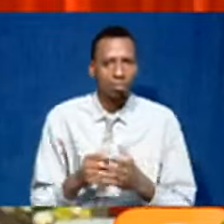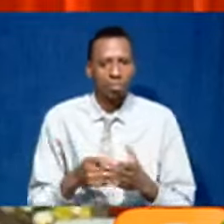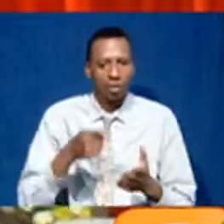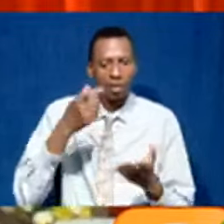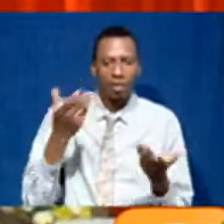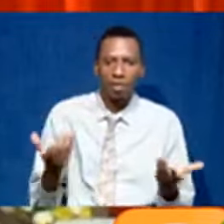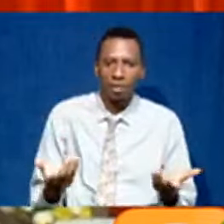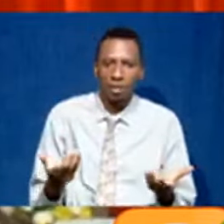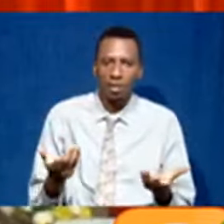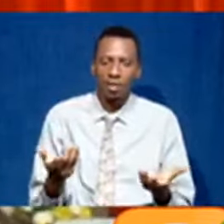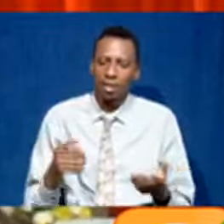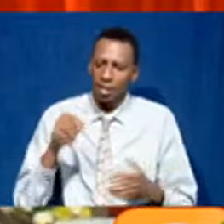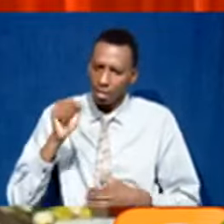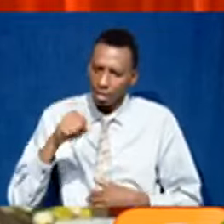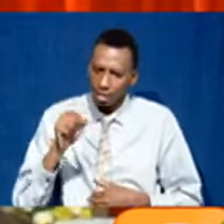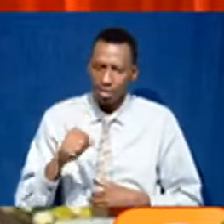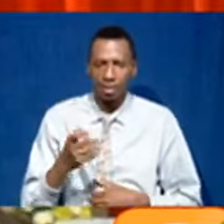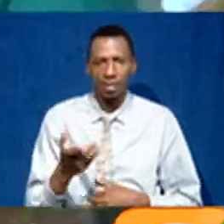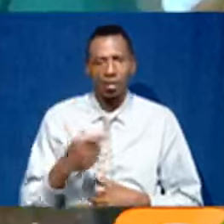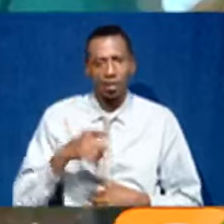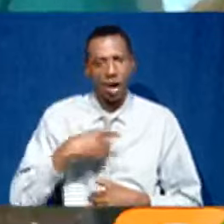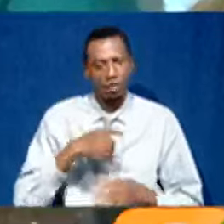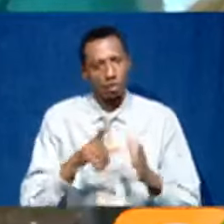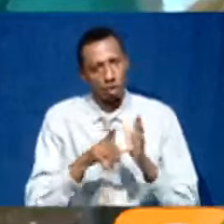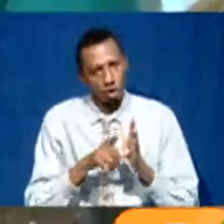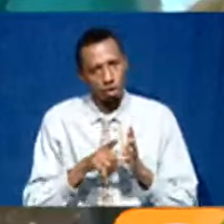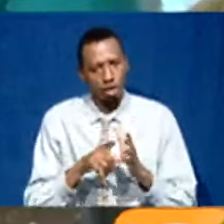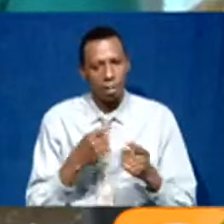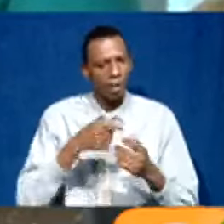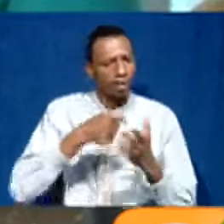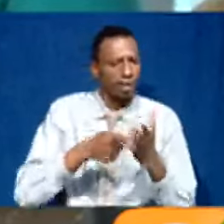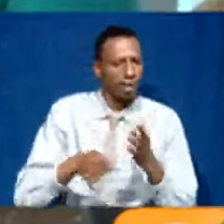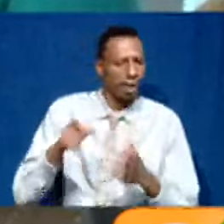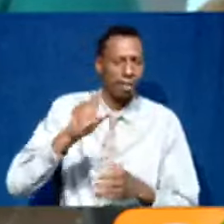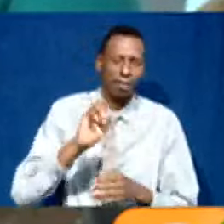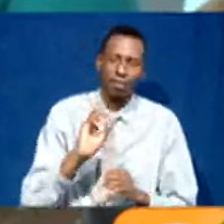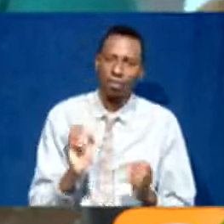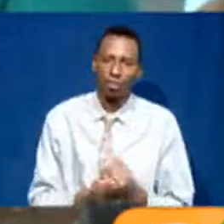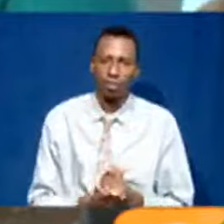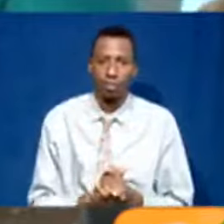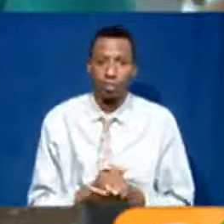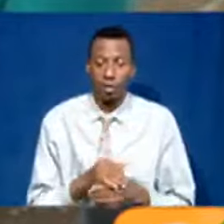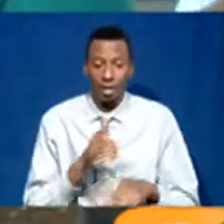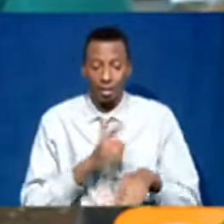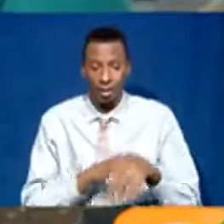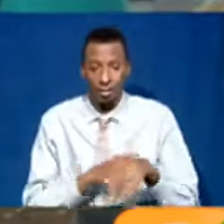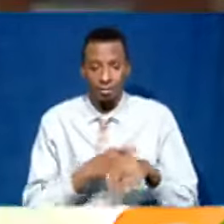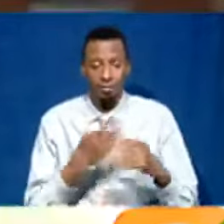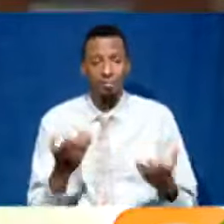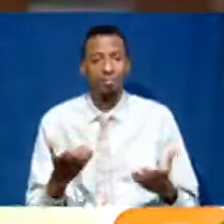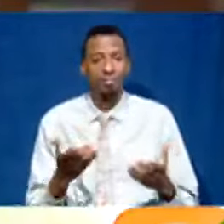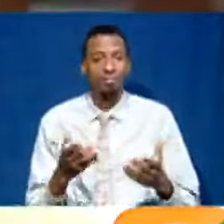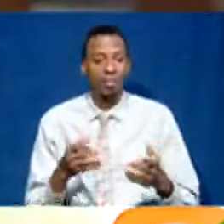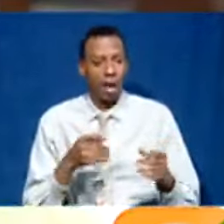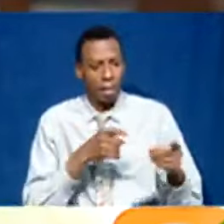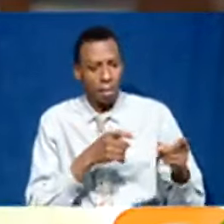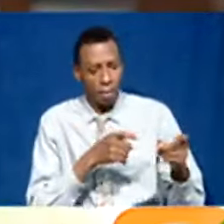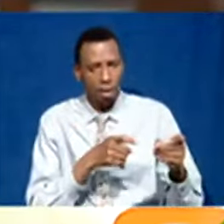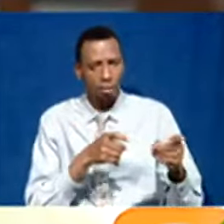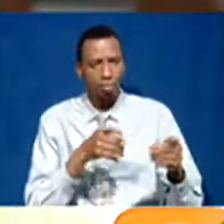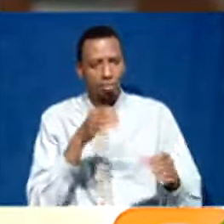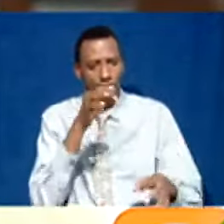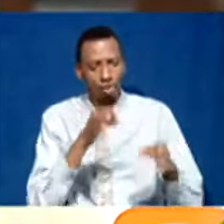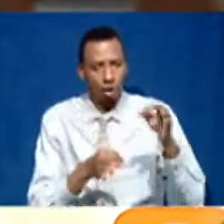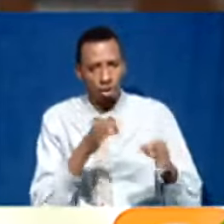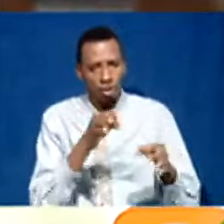taxes. Yes, your debts. Matamshi ya Odinga yanajiri huku mashambulizi dhidi ya mahakama yakigonga